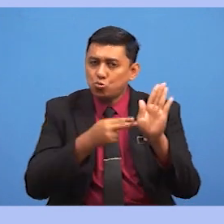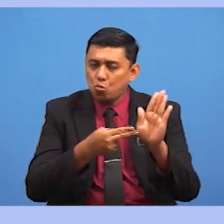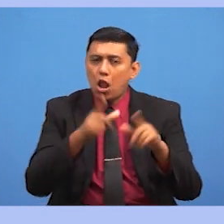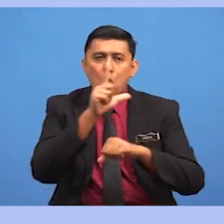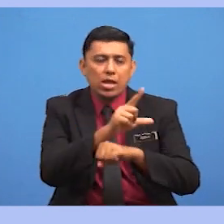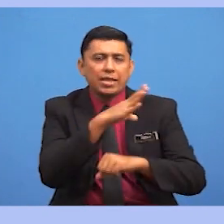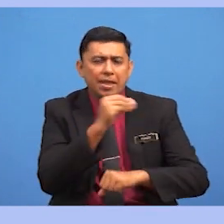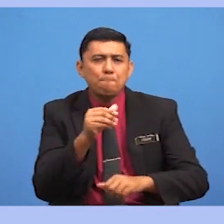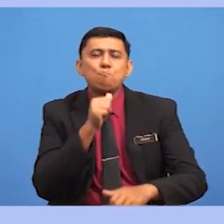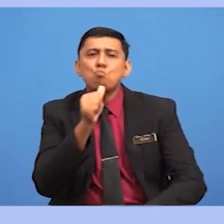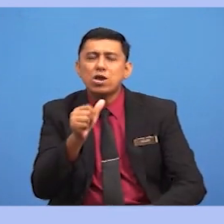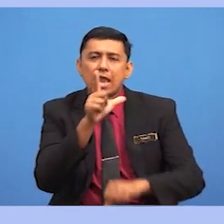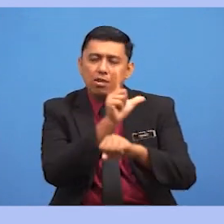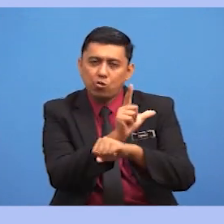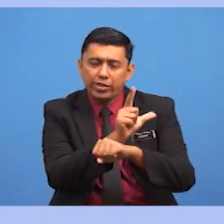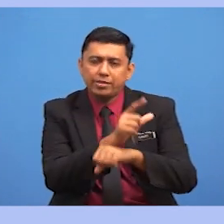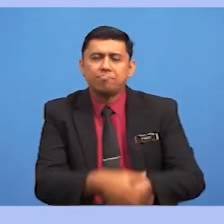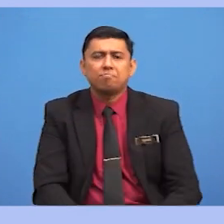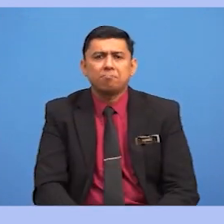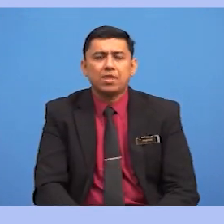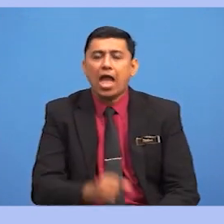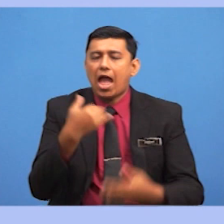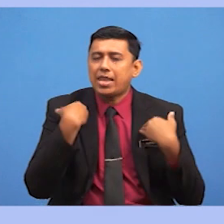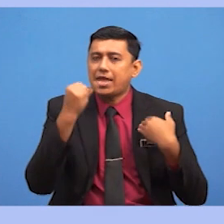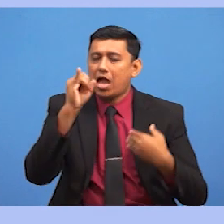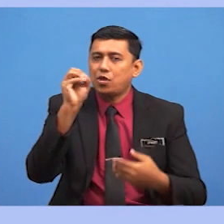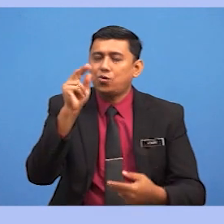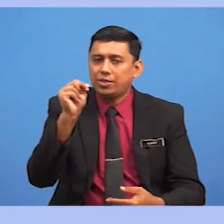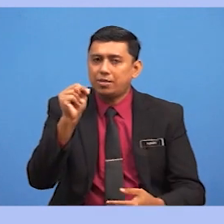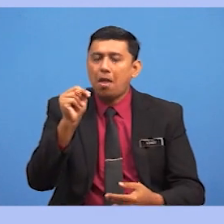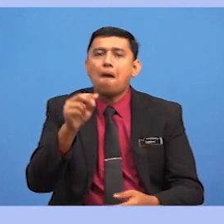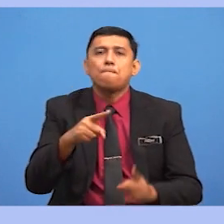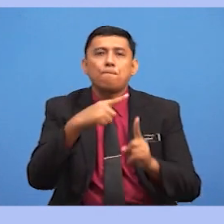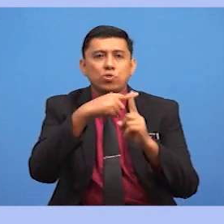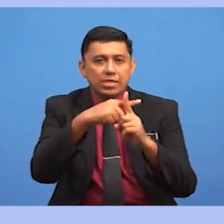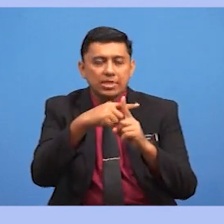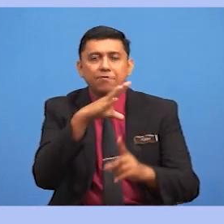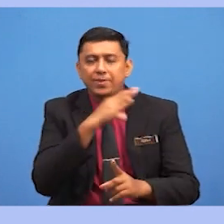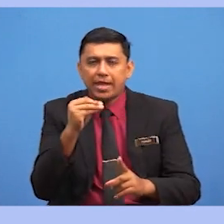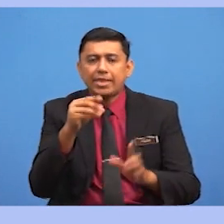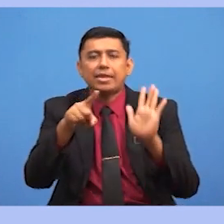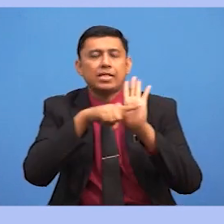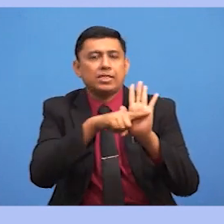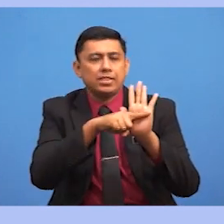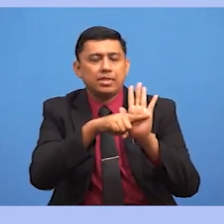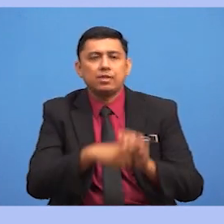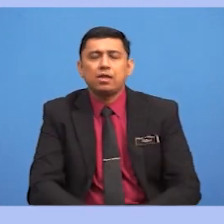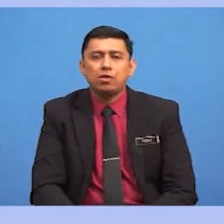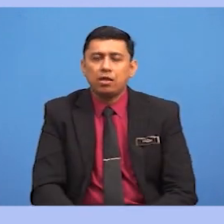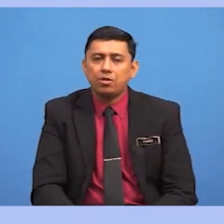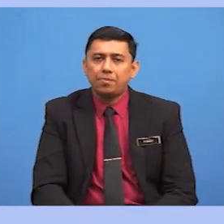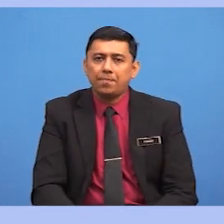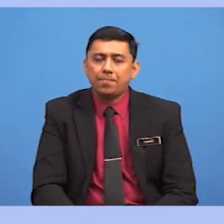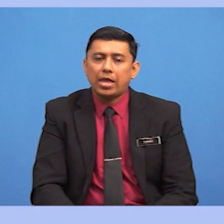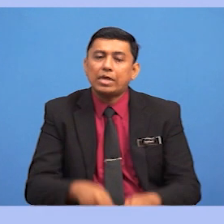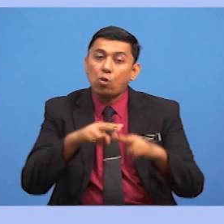logam. Bahan ini mengandungi ion positif dan ion negatif. Contoh bahan ion adalah